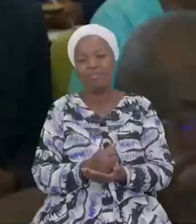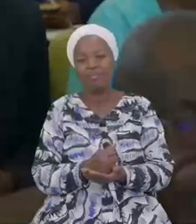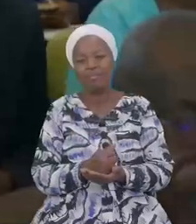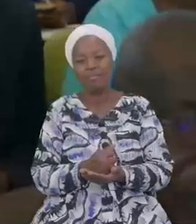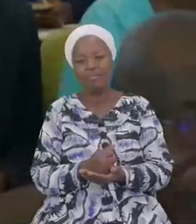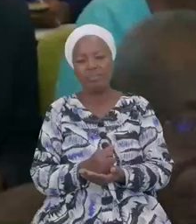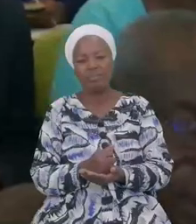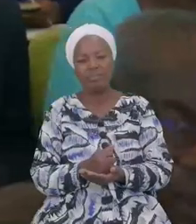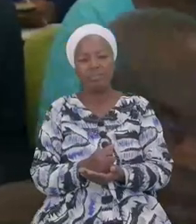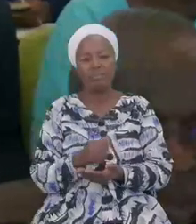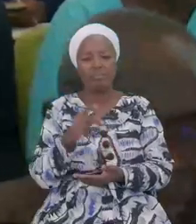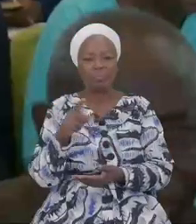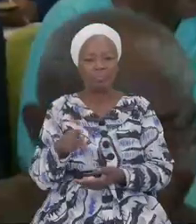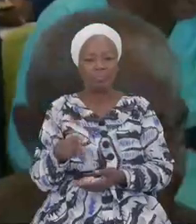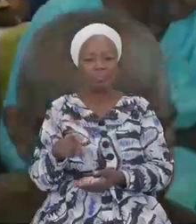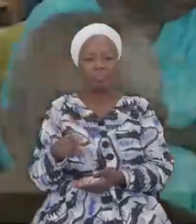Psaume